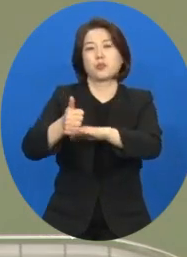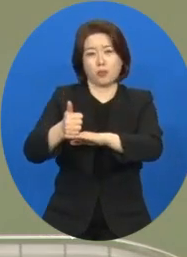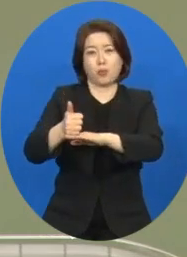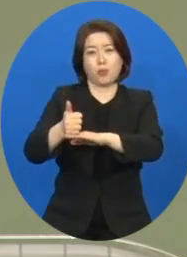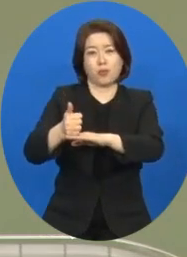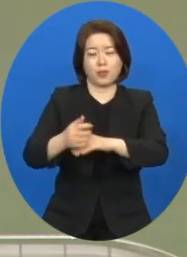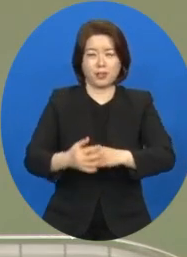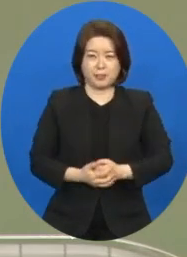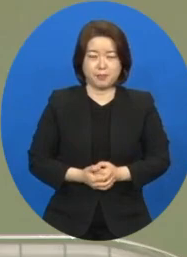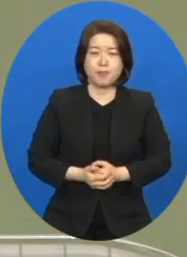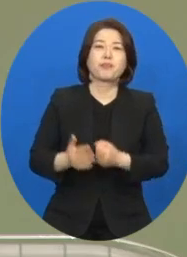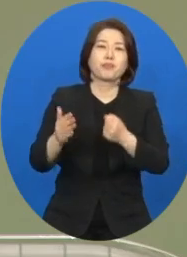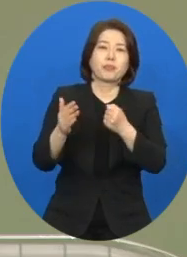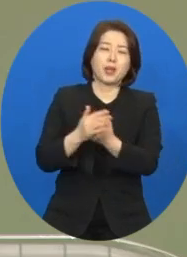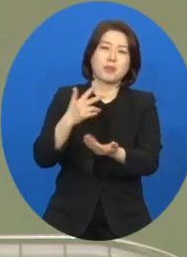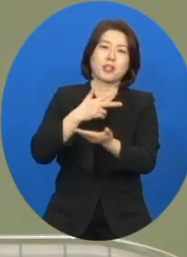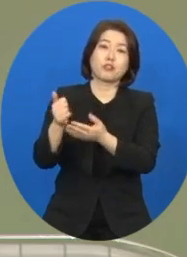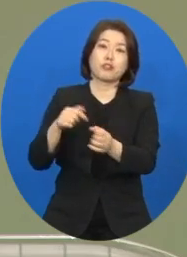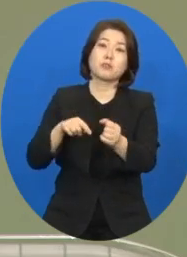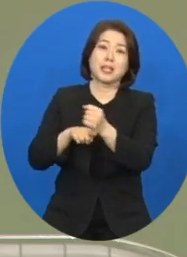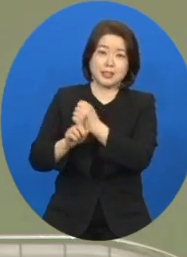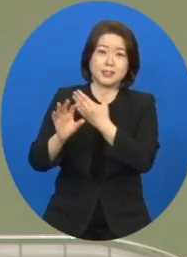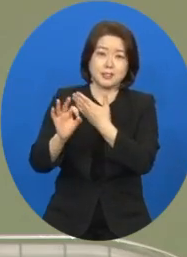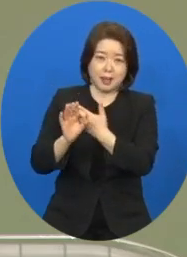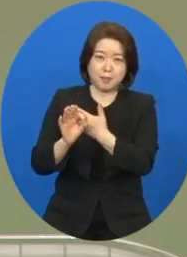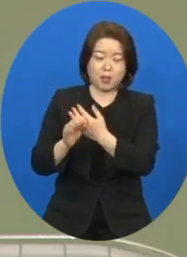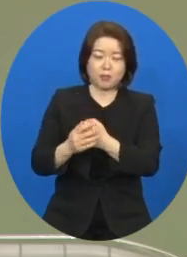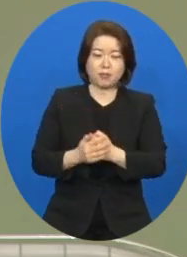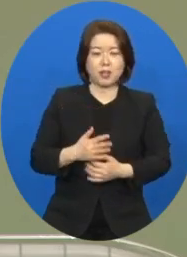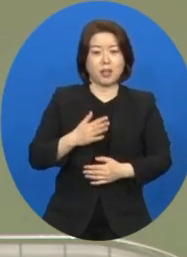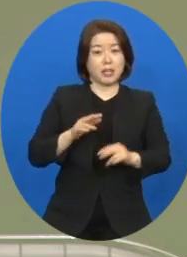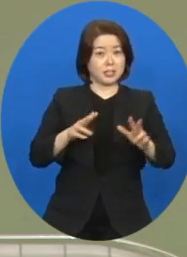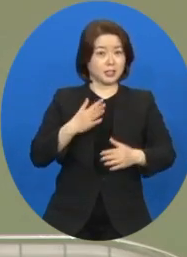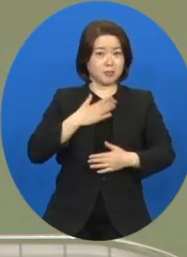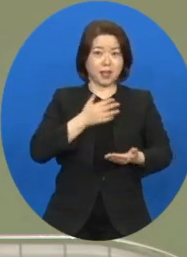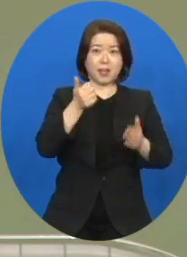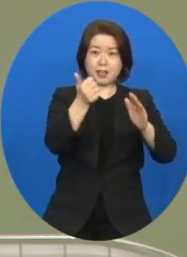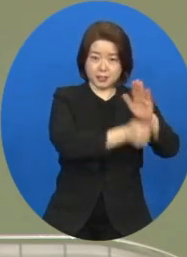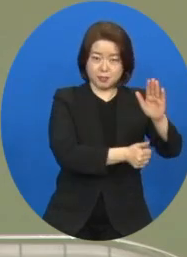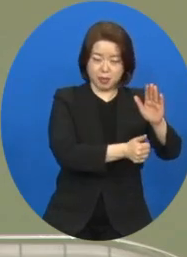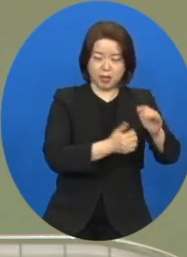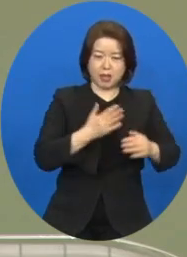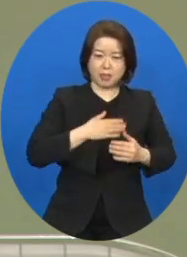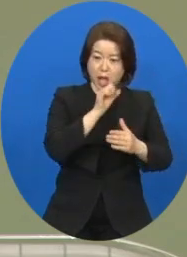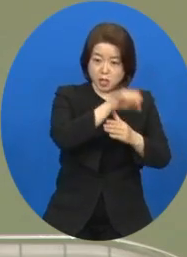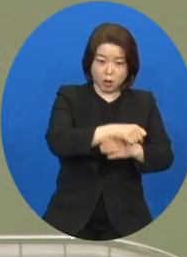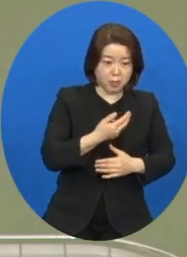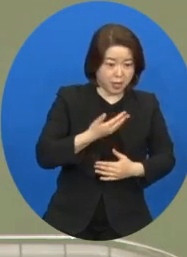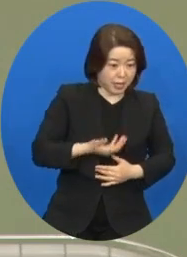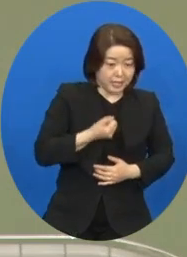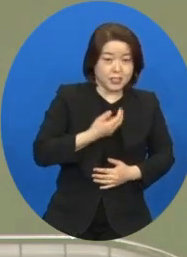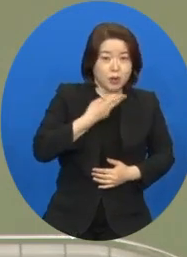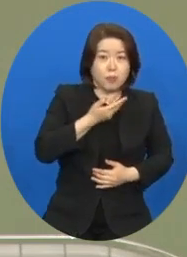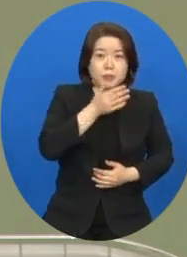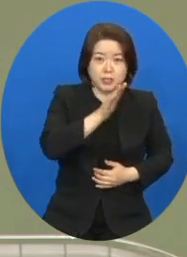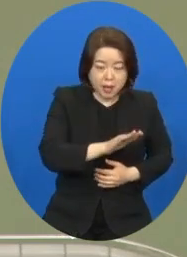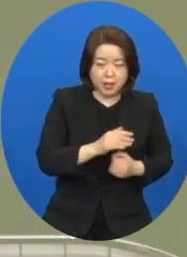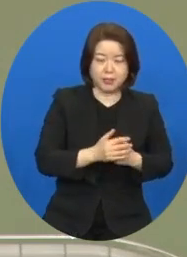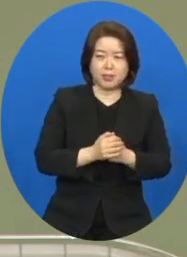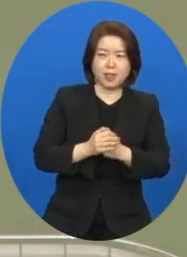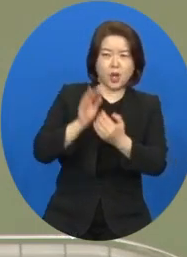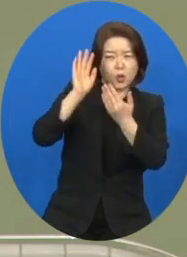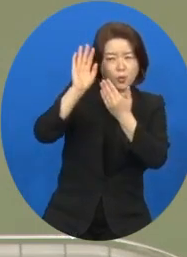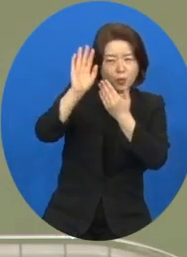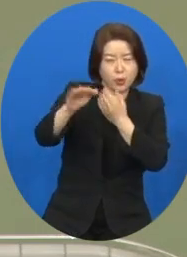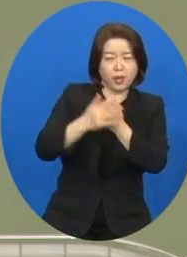그러니 주님의 뜻이라면 비록 내가 실패하고 내게는 열매가 없어도 그 주님의